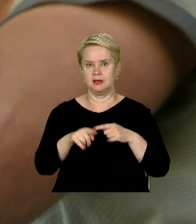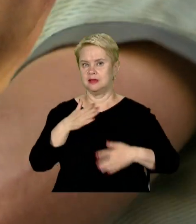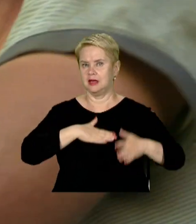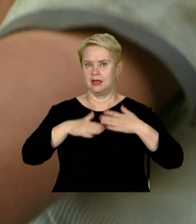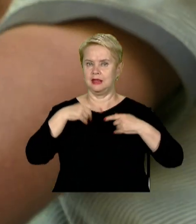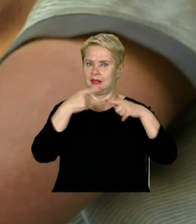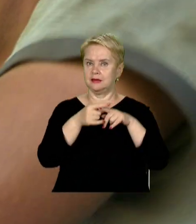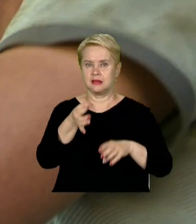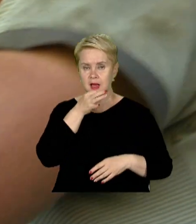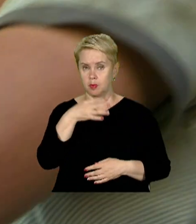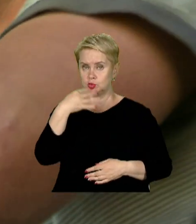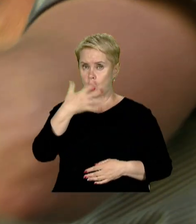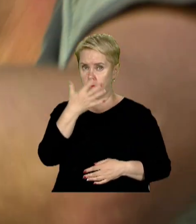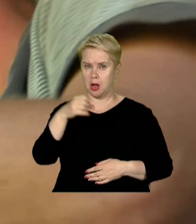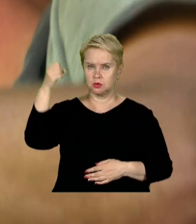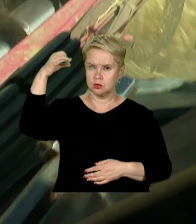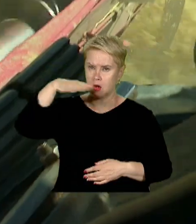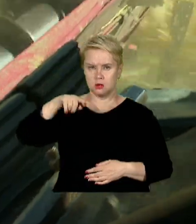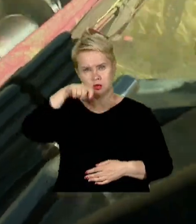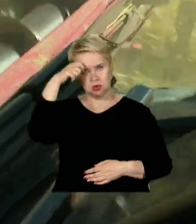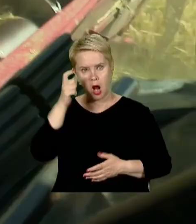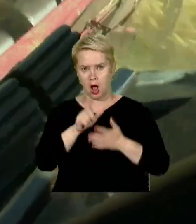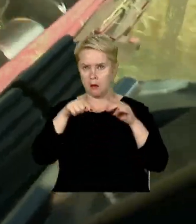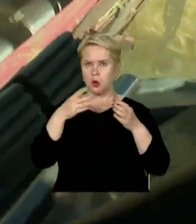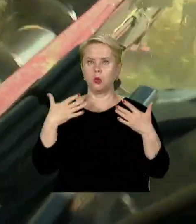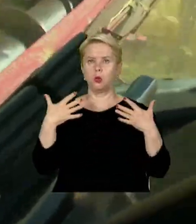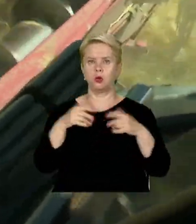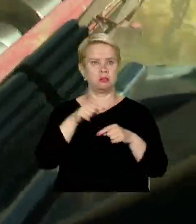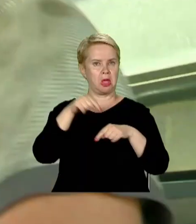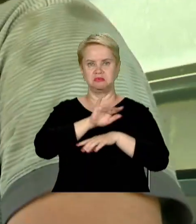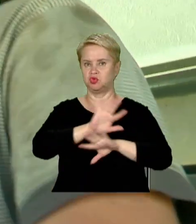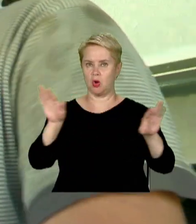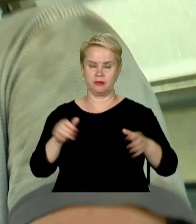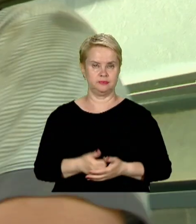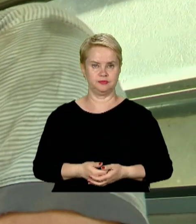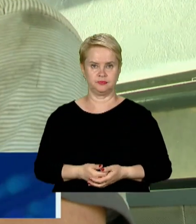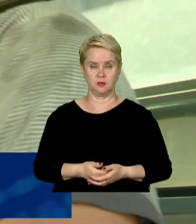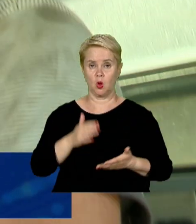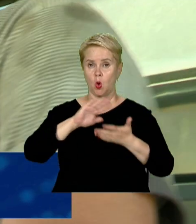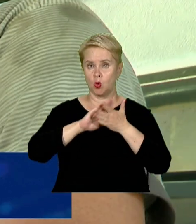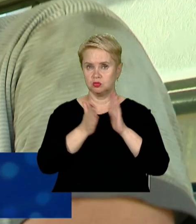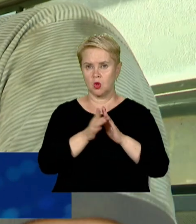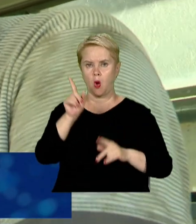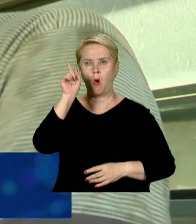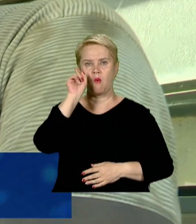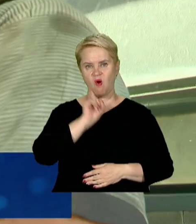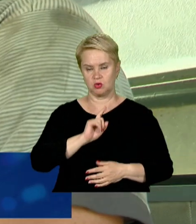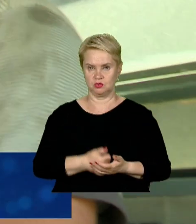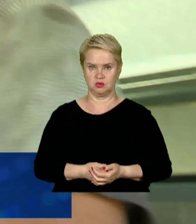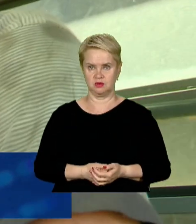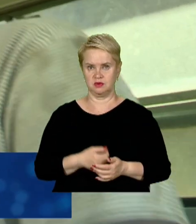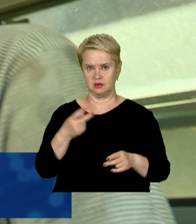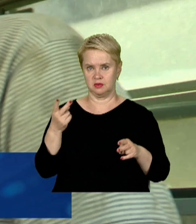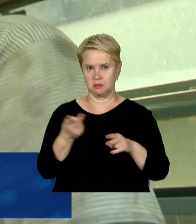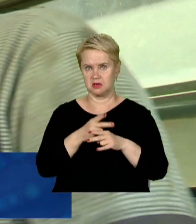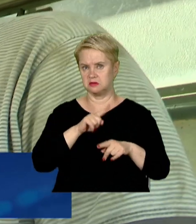і техніка. Плюс 45 на сонці. У кабіні з кондиціонером не відчуває. Услов'я комфортніші, швидше